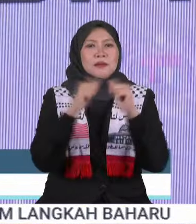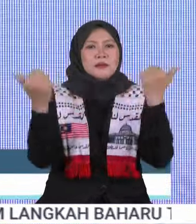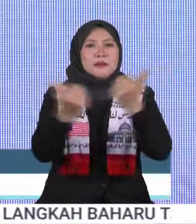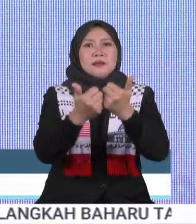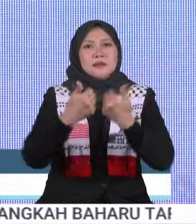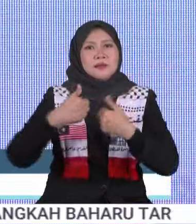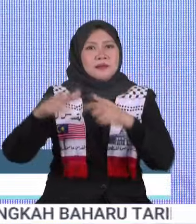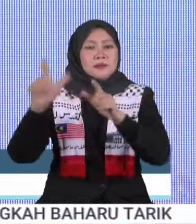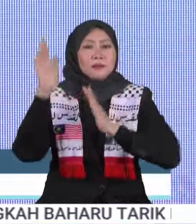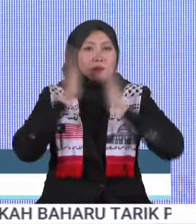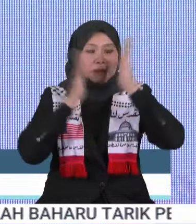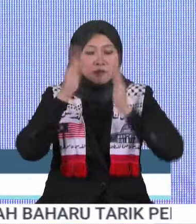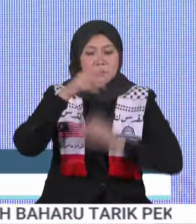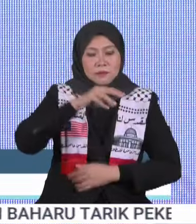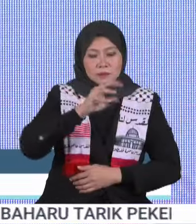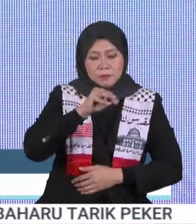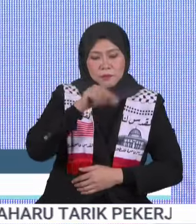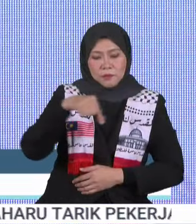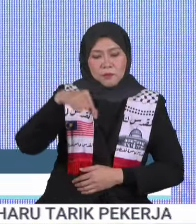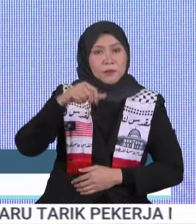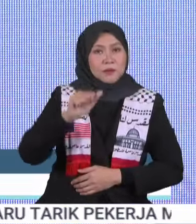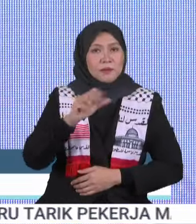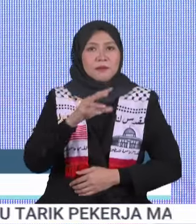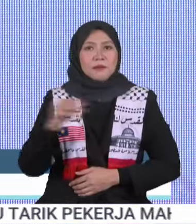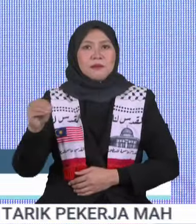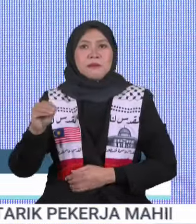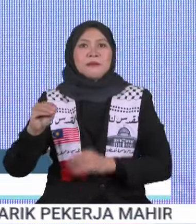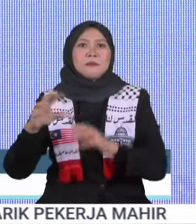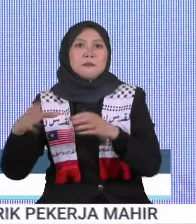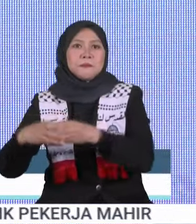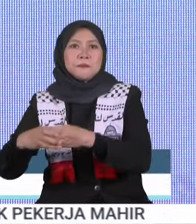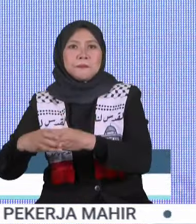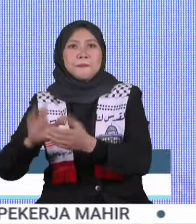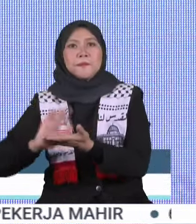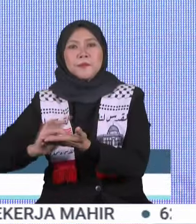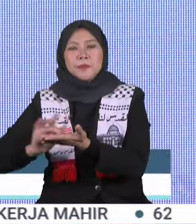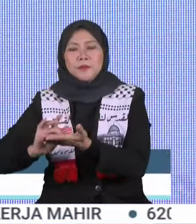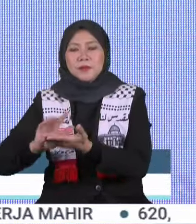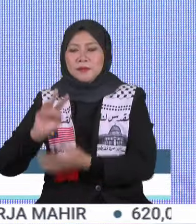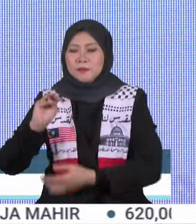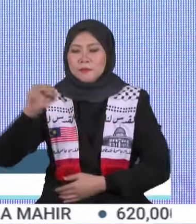Agensi Kelayakan Malaysia MQA dan Majlis Perubatan Malaysia MPM.